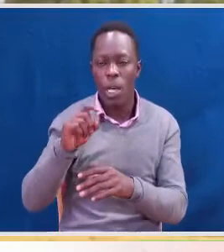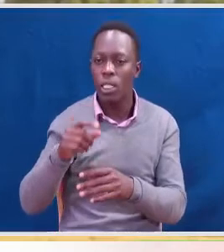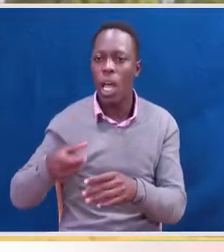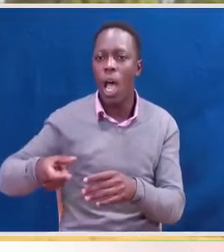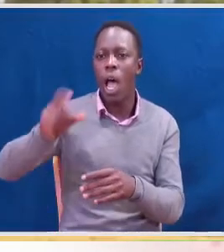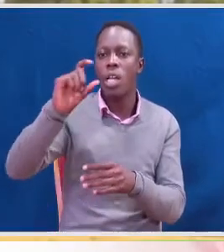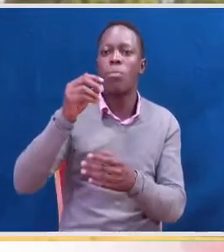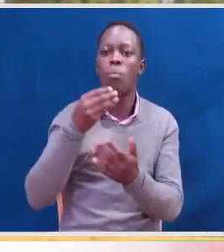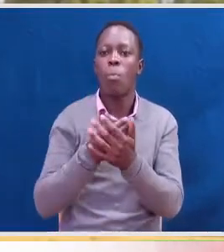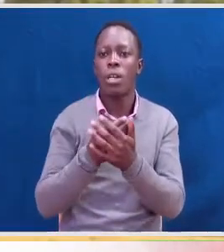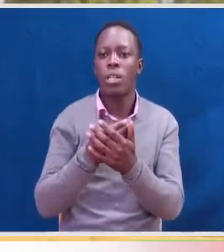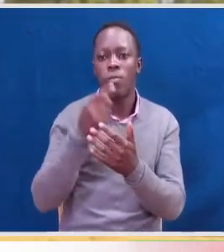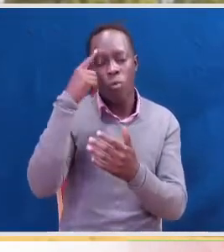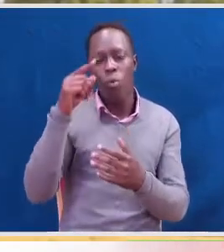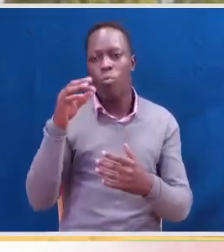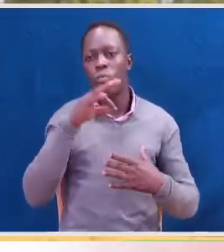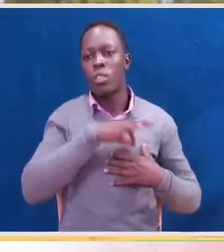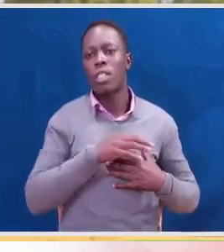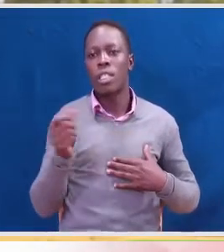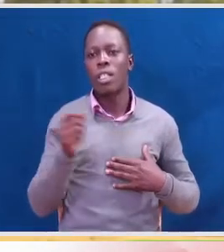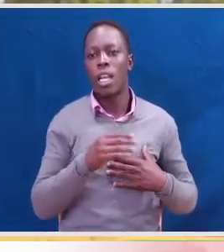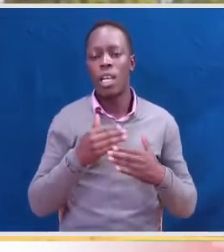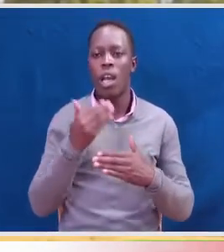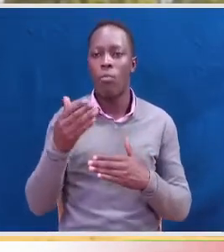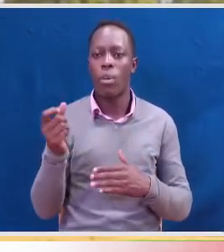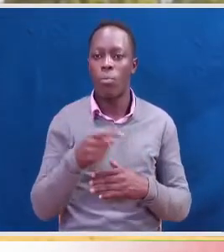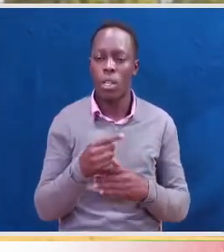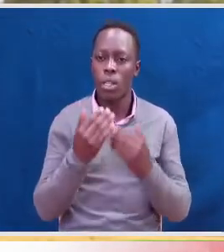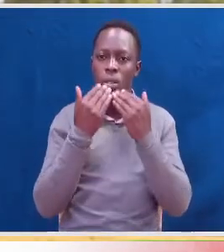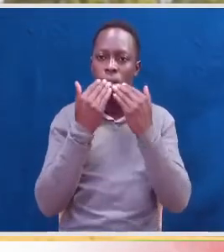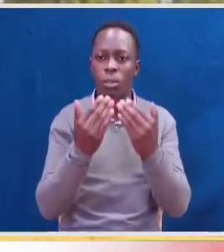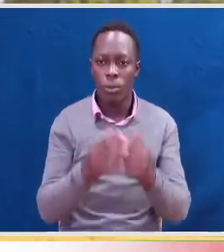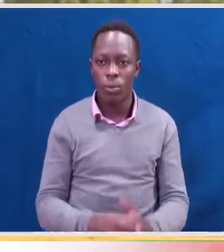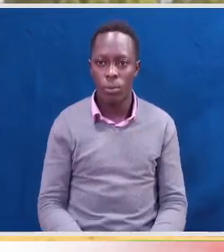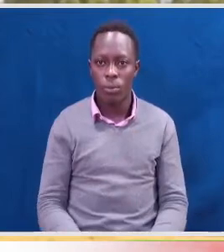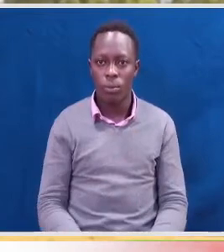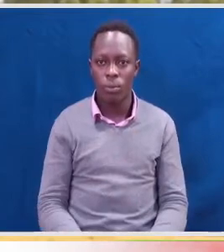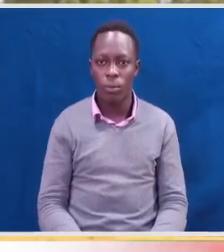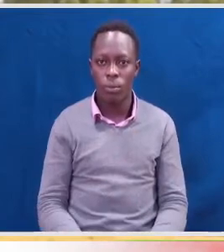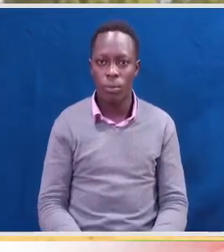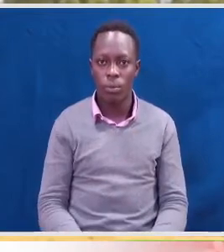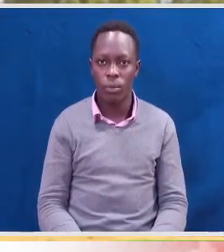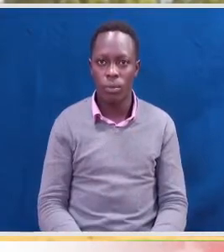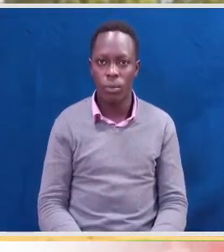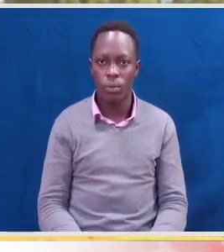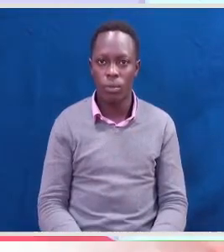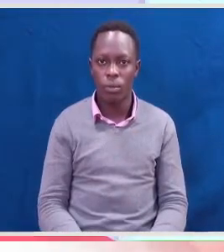posho mwisho wa mwezi. Steven Kiprop, runinga ya TV 47, kaunti ya Baringo.